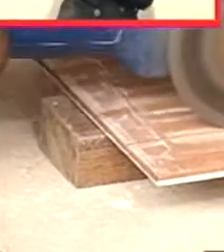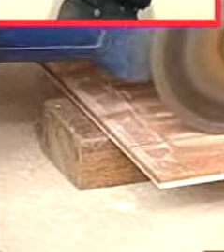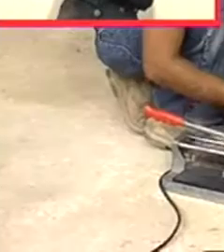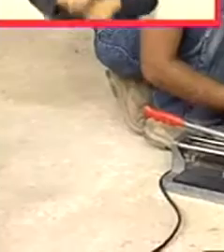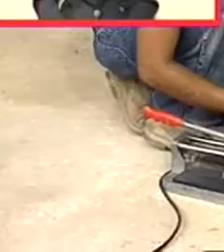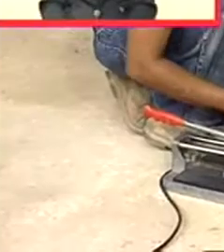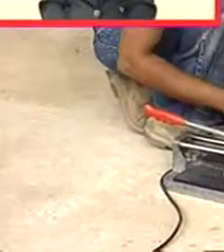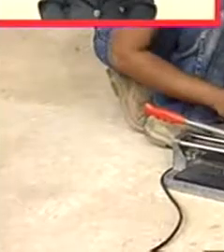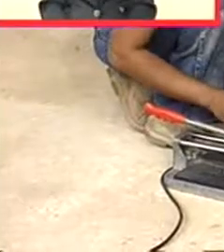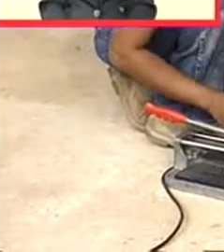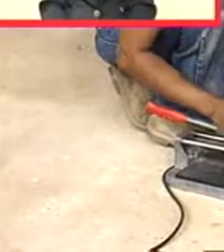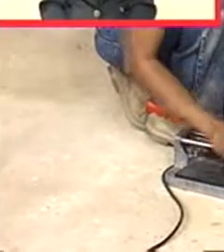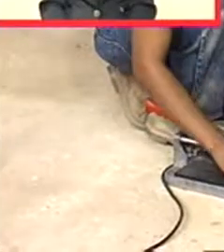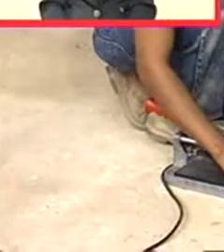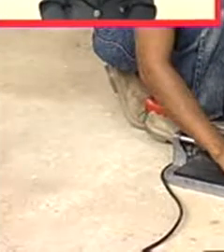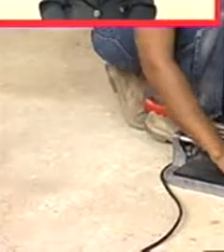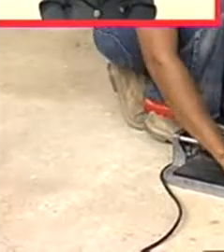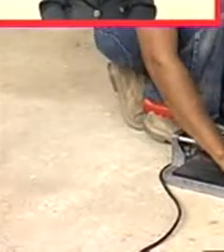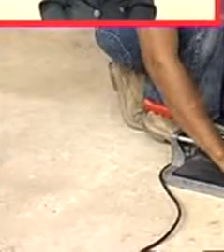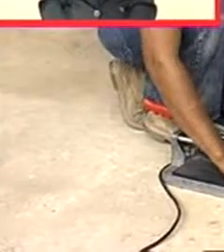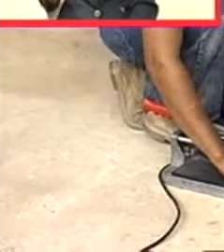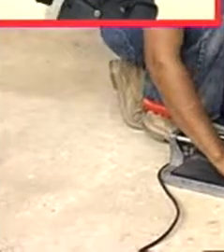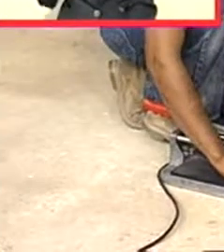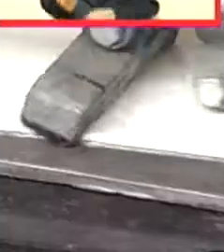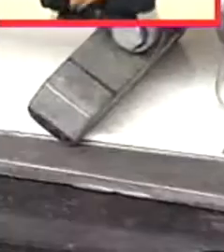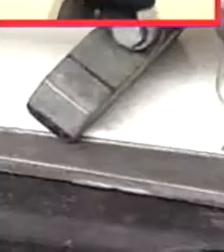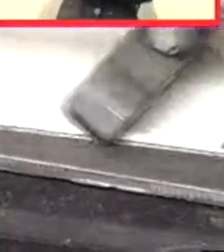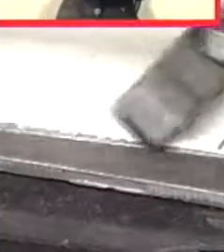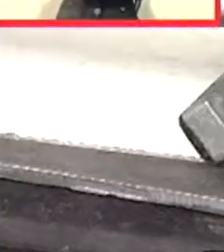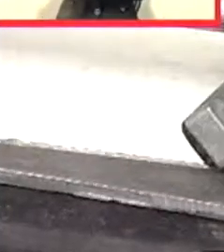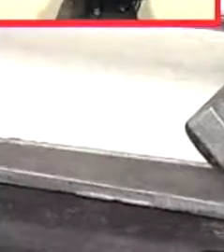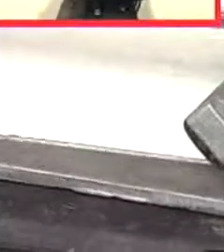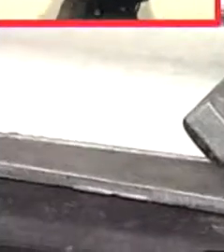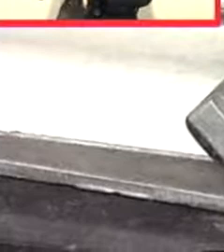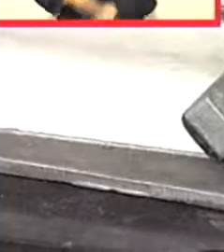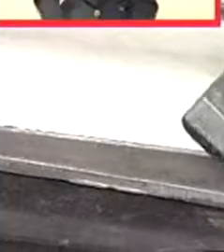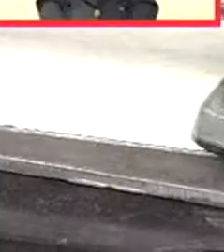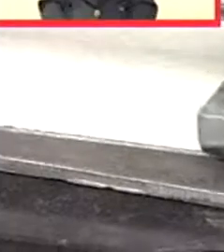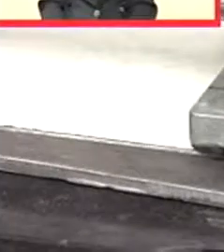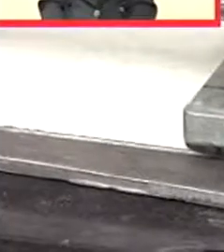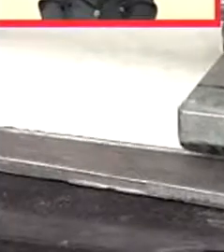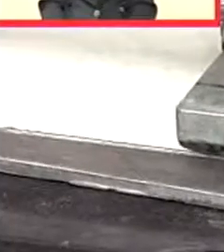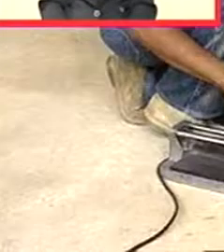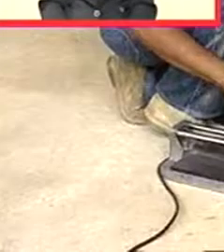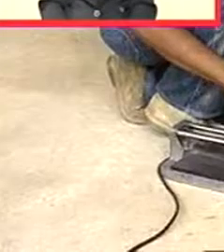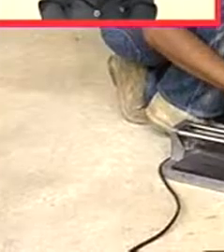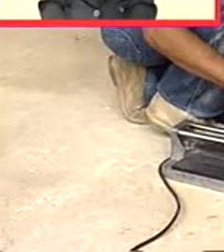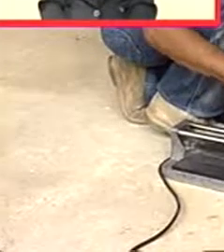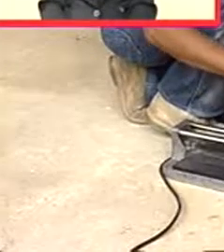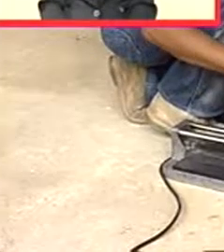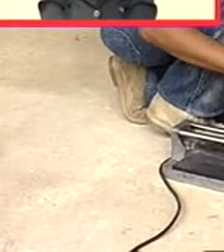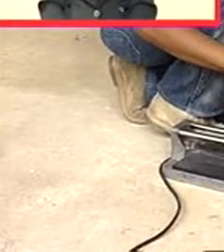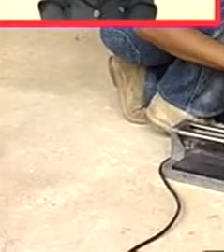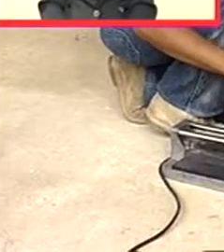านส่วนที่เหลือใช้แท่นตัดมากรีดผิวหน้ากระเบื้องให้ตำแหน่งมุมสุดของรอยกรีดชนกับแนวตัดครั้ง